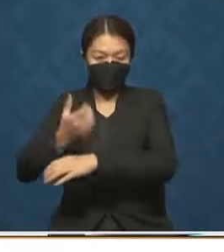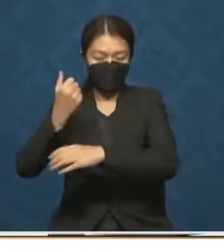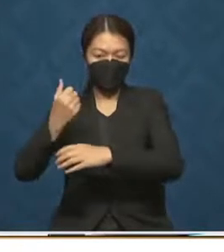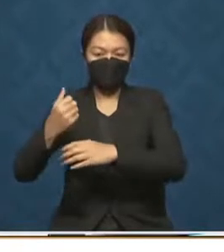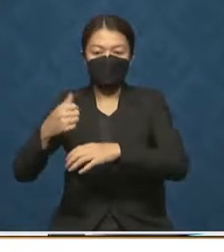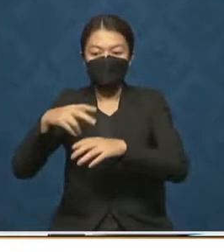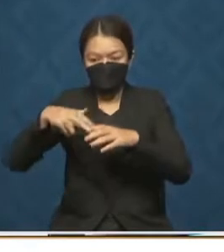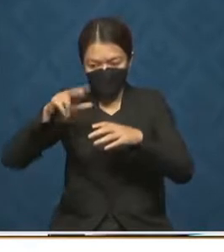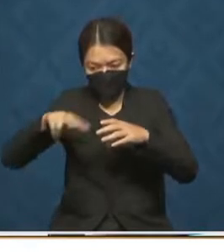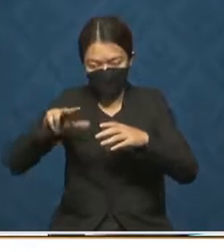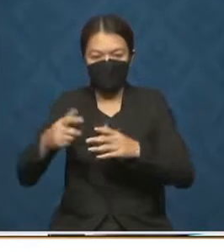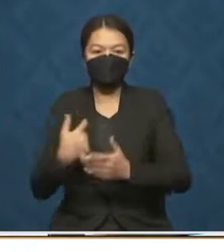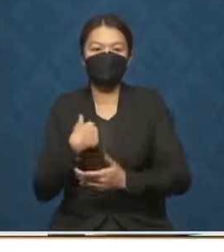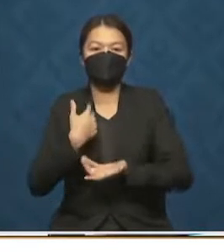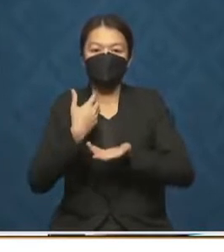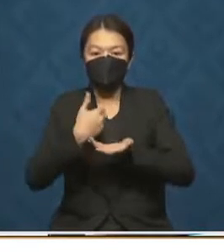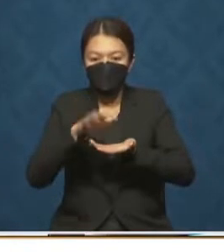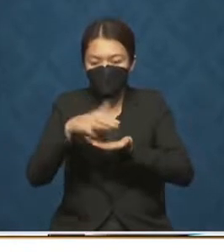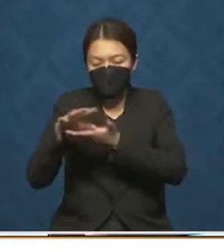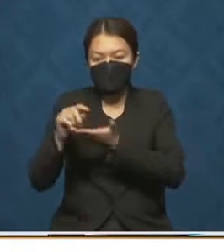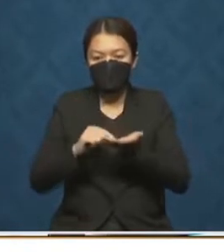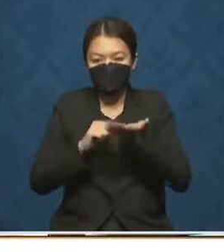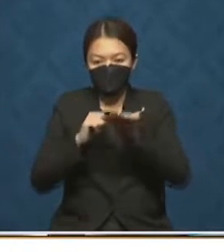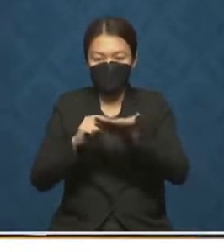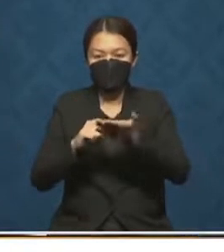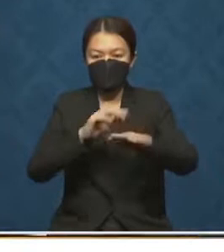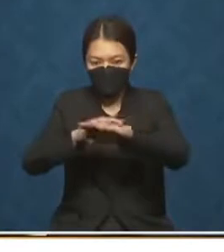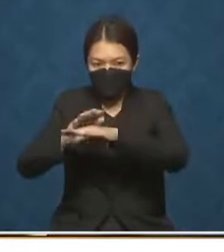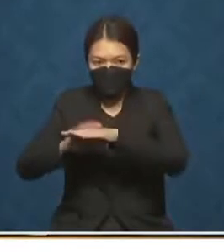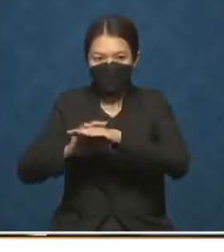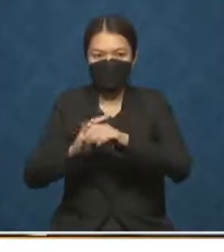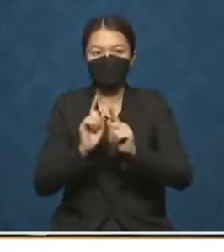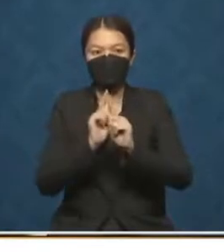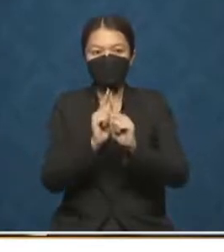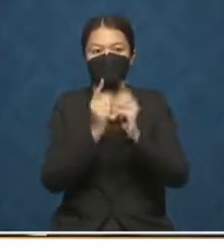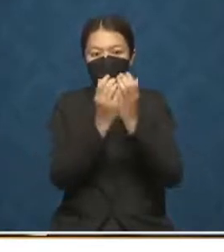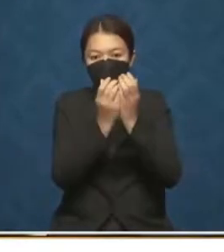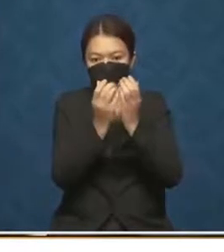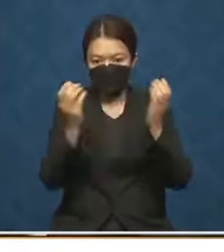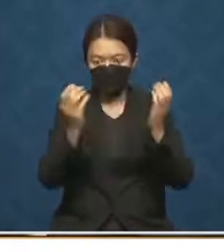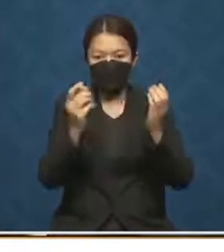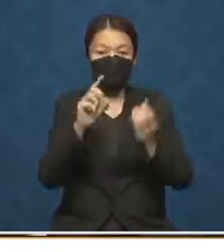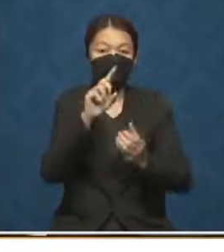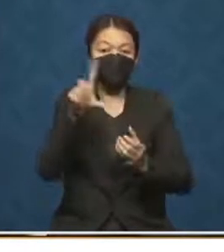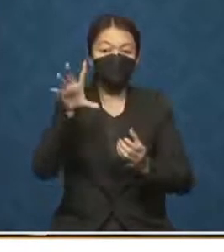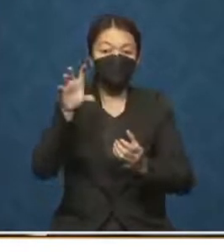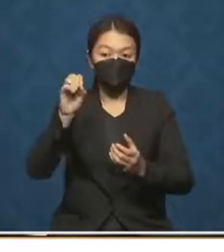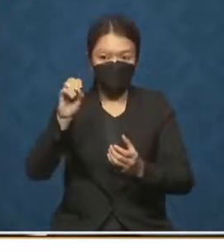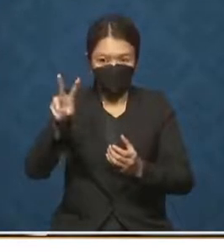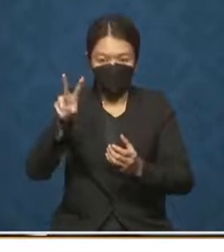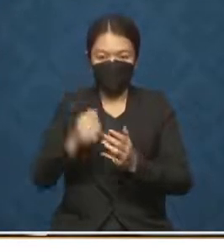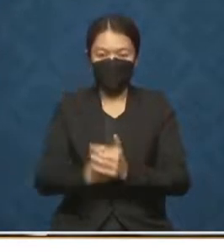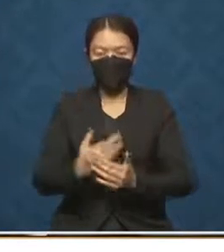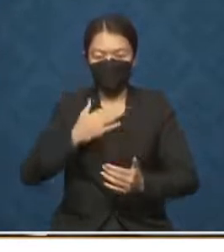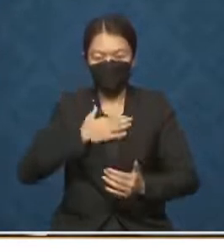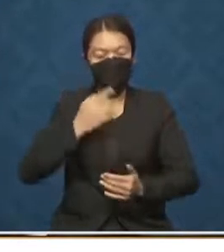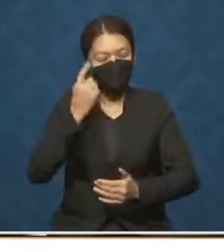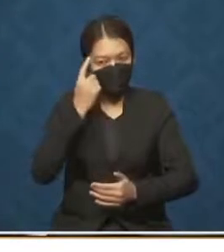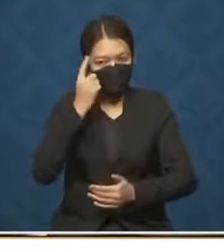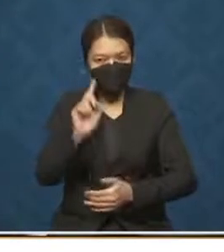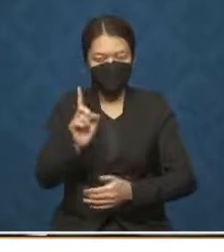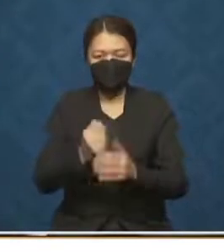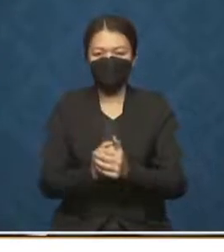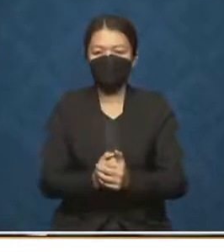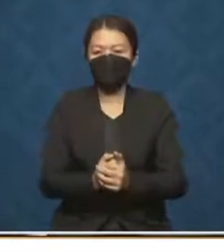มาติดตาม แลวก็เสนอแตามลำรนเมตรา 152แต่ผมเชื่อว่า..